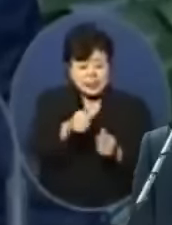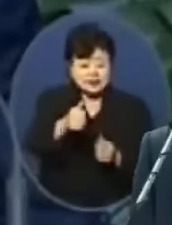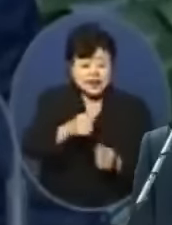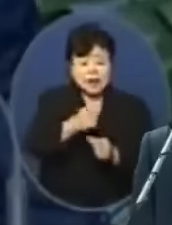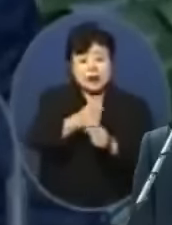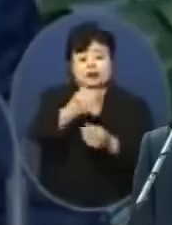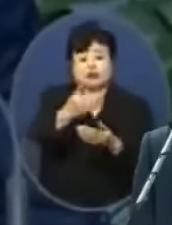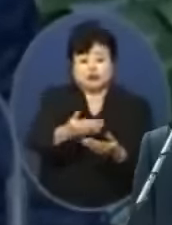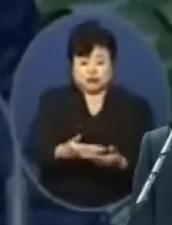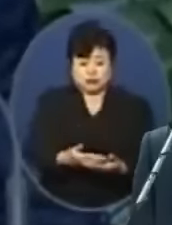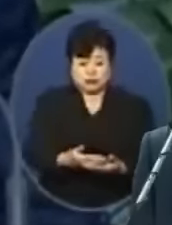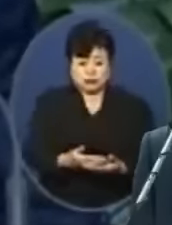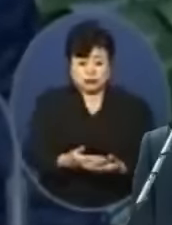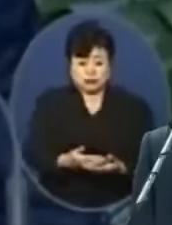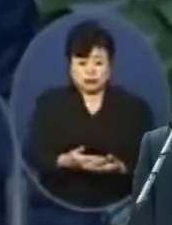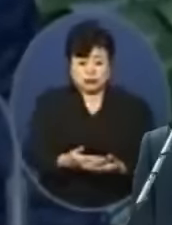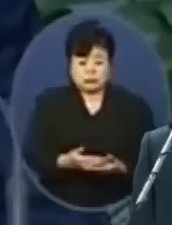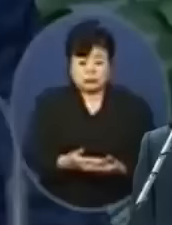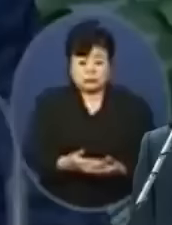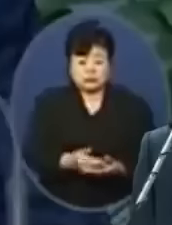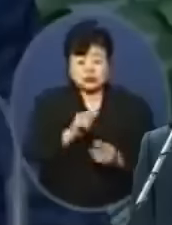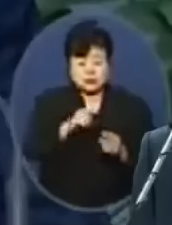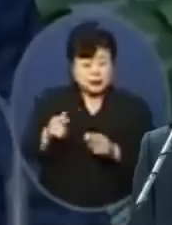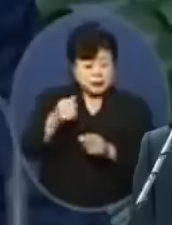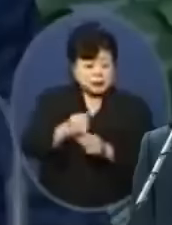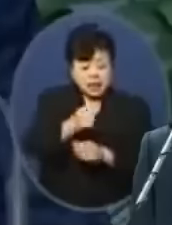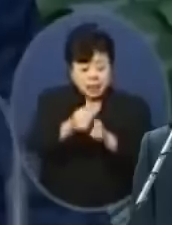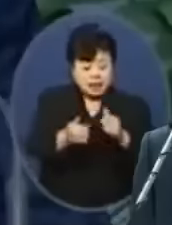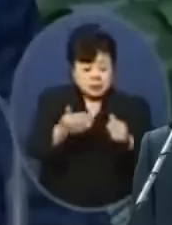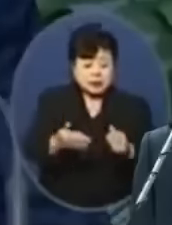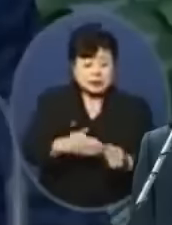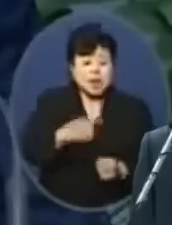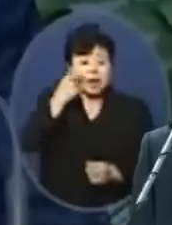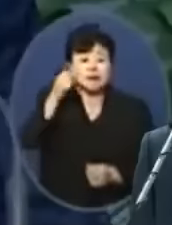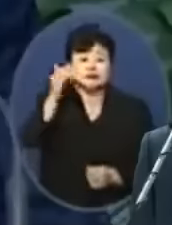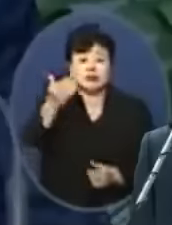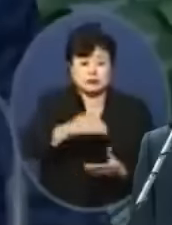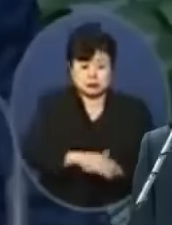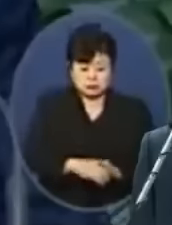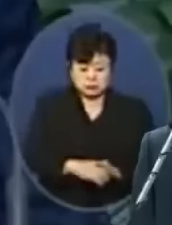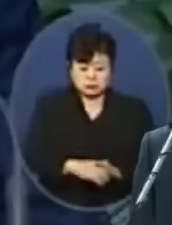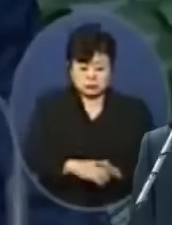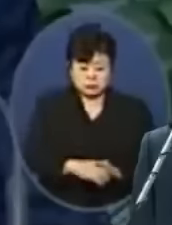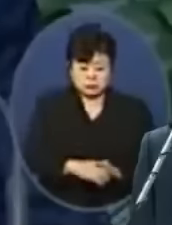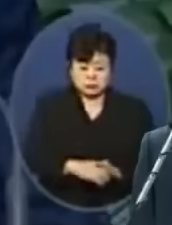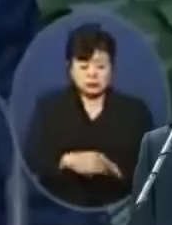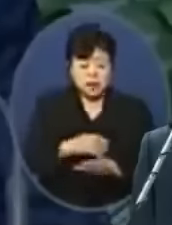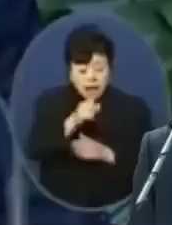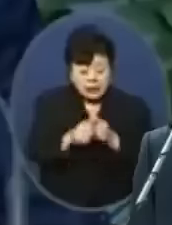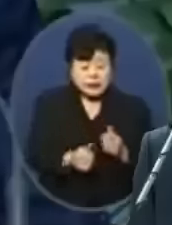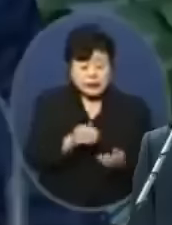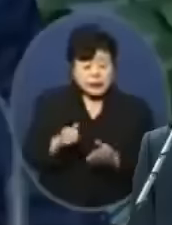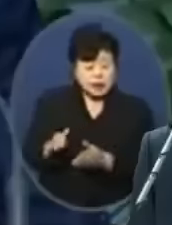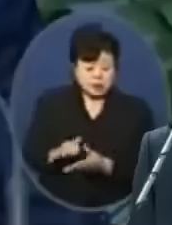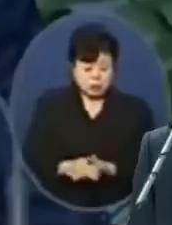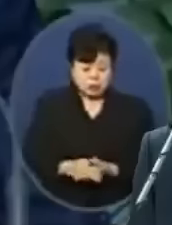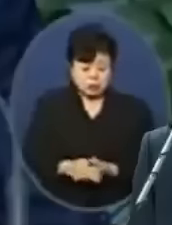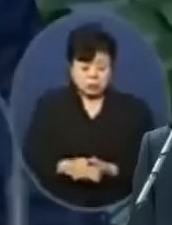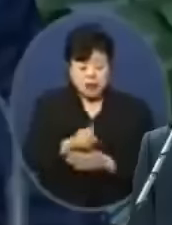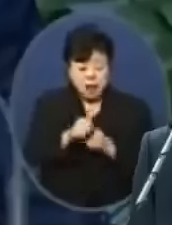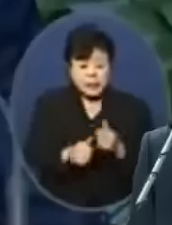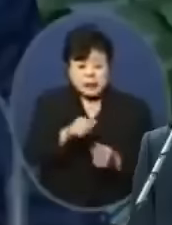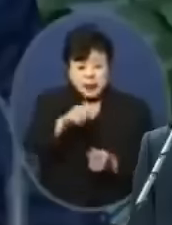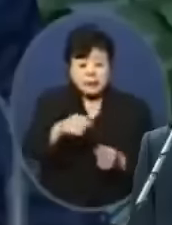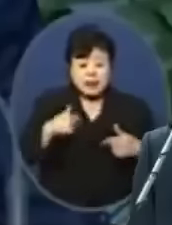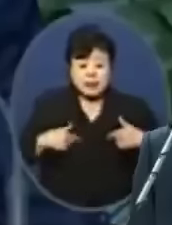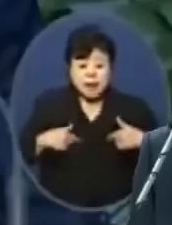나를 만드셨으니까 천지와 만물을 지은 하나님이 내 아버지가 되시고 그리고 하나님 예배하고 하나님